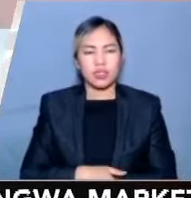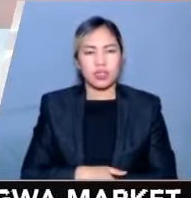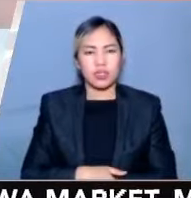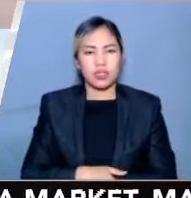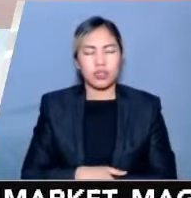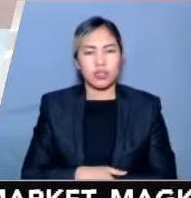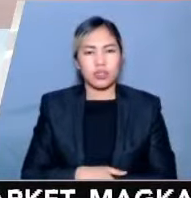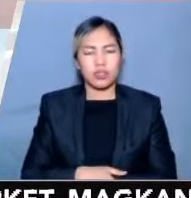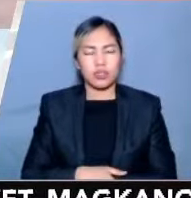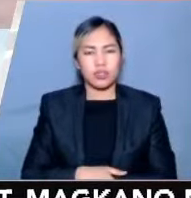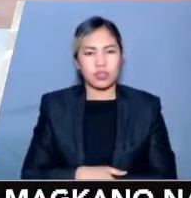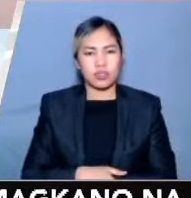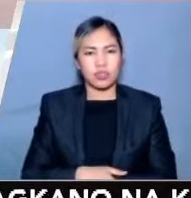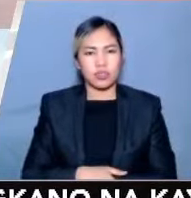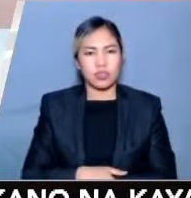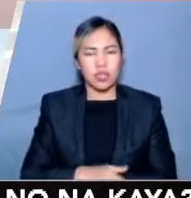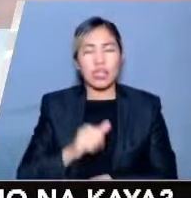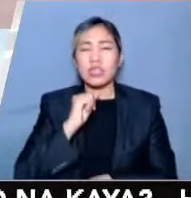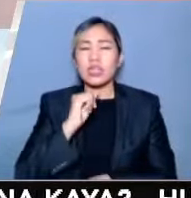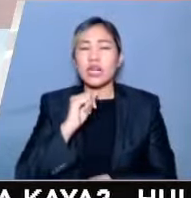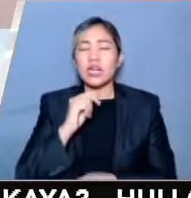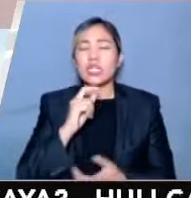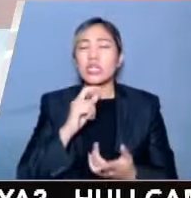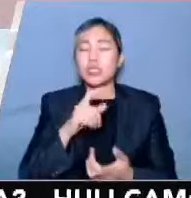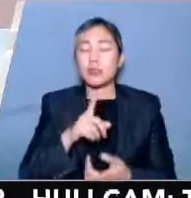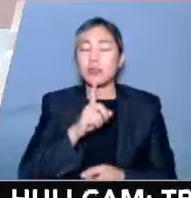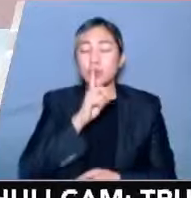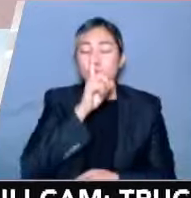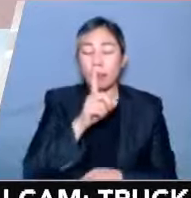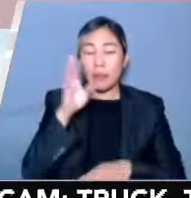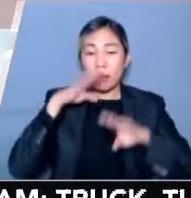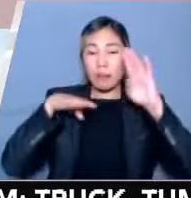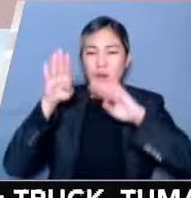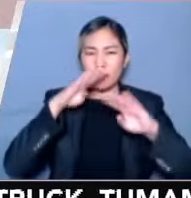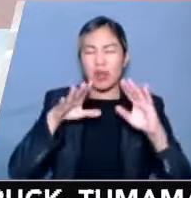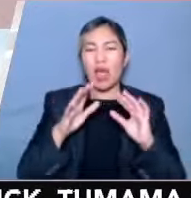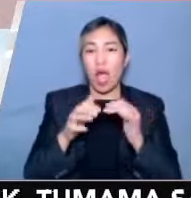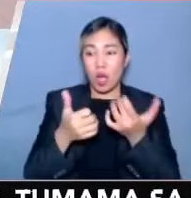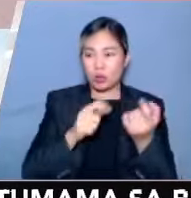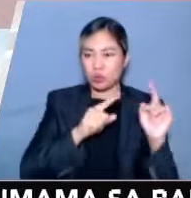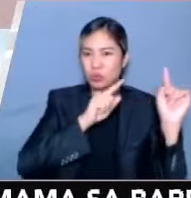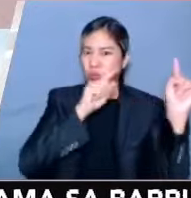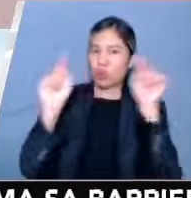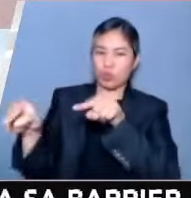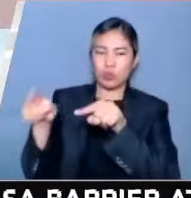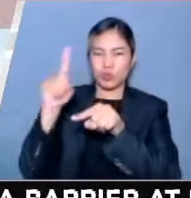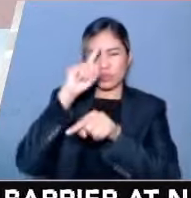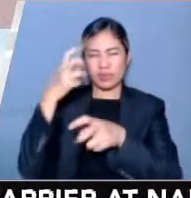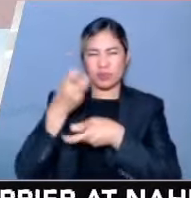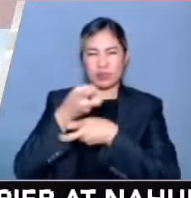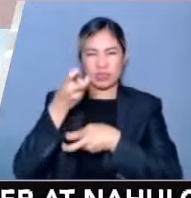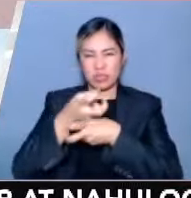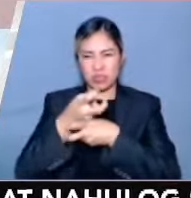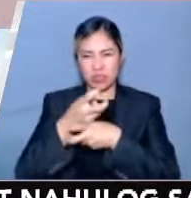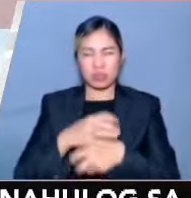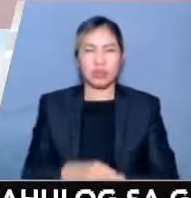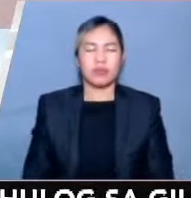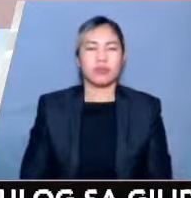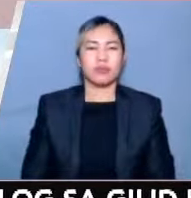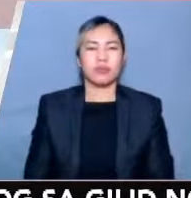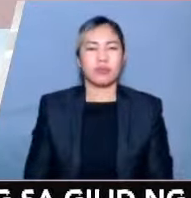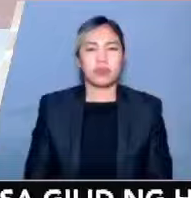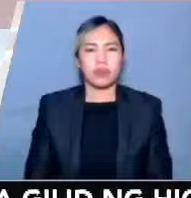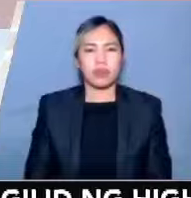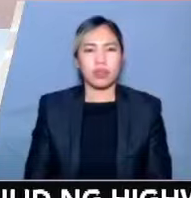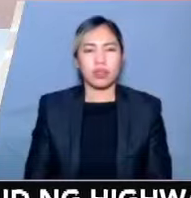how to get them there. Mm-hmm. So ang ano natin ngayon, sir, sabi nga po yung humanitarian